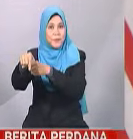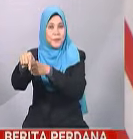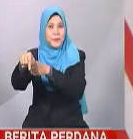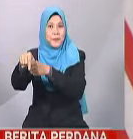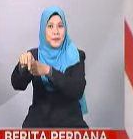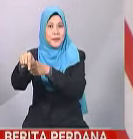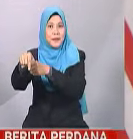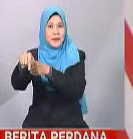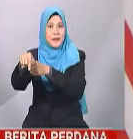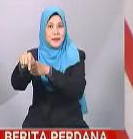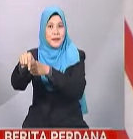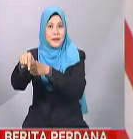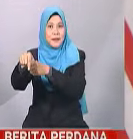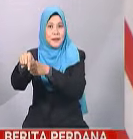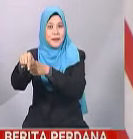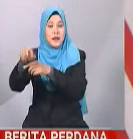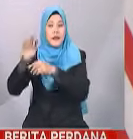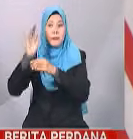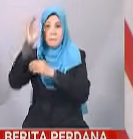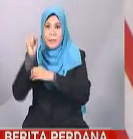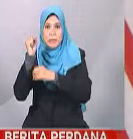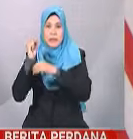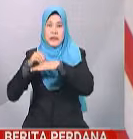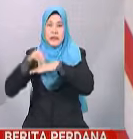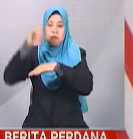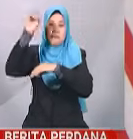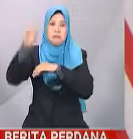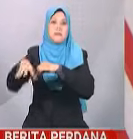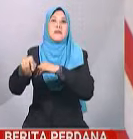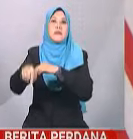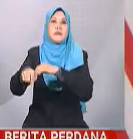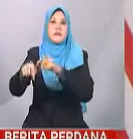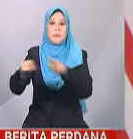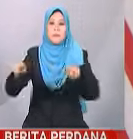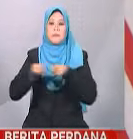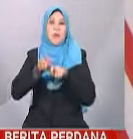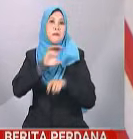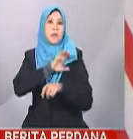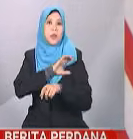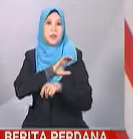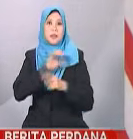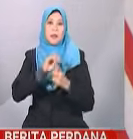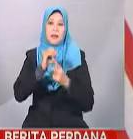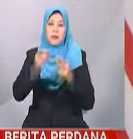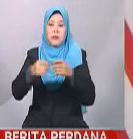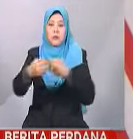ke drop off point iaitu balai polis ataupun pejabat daerah,